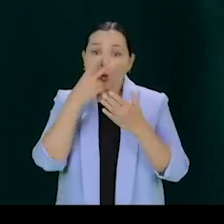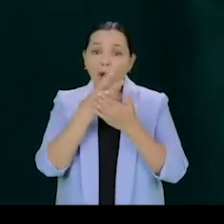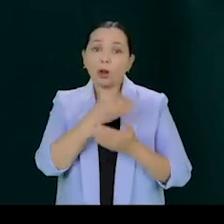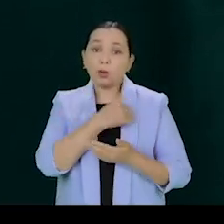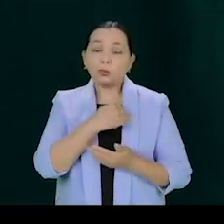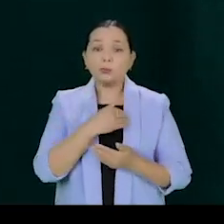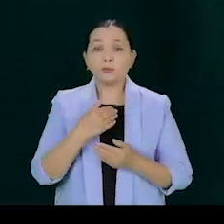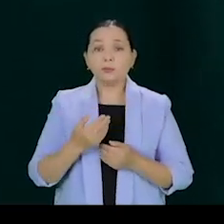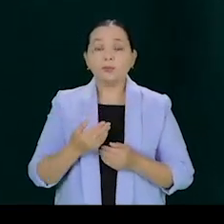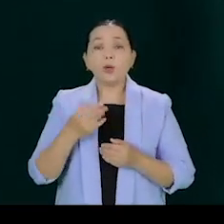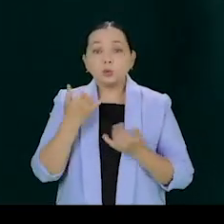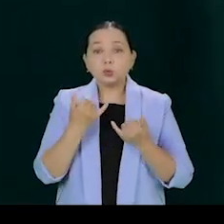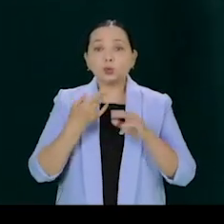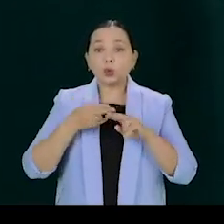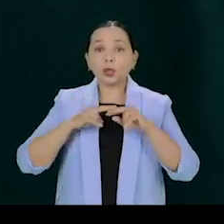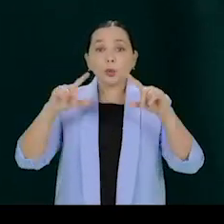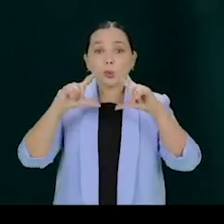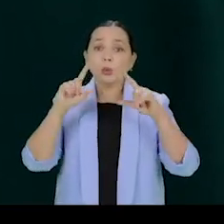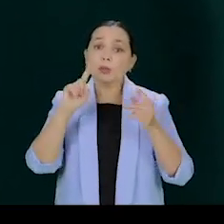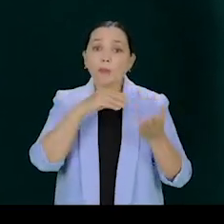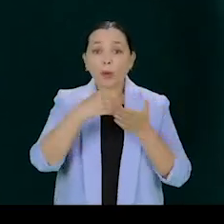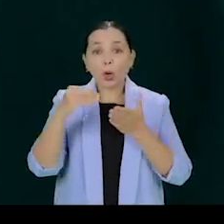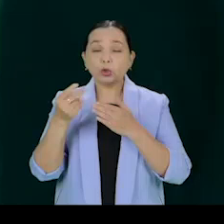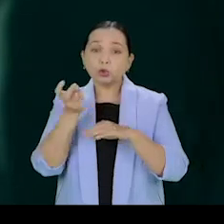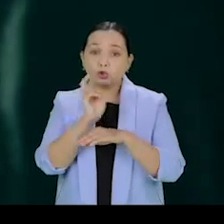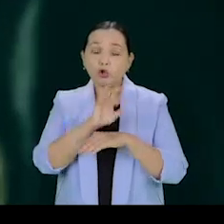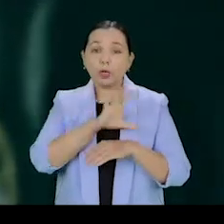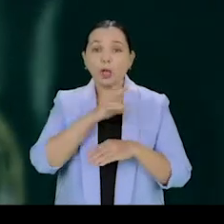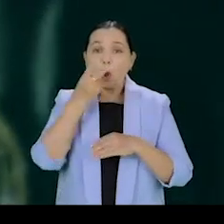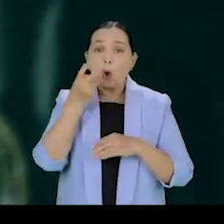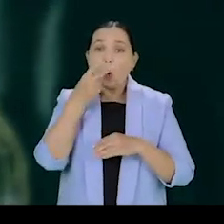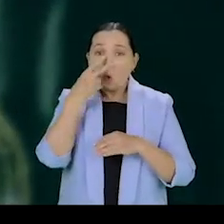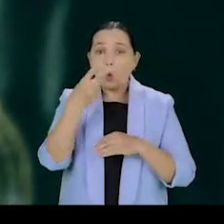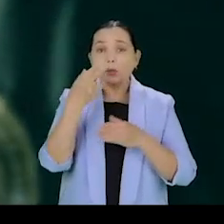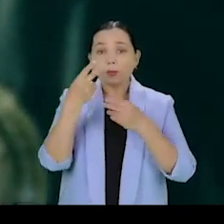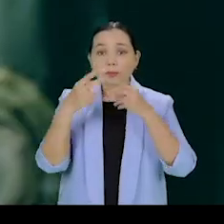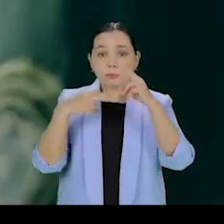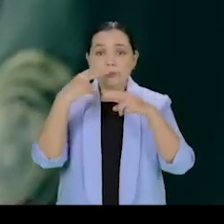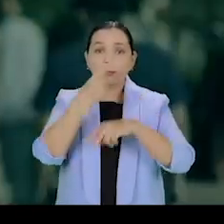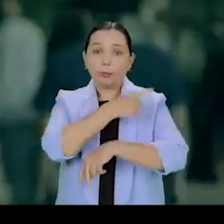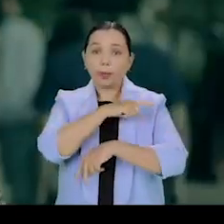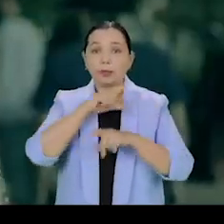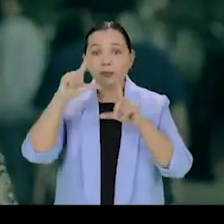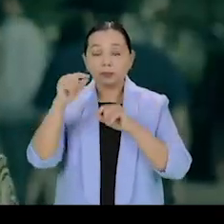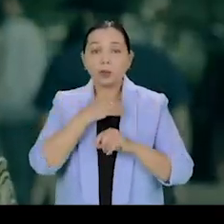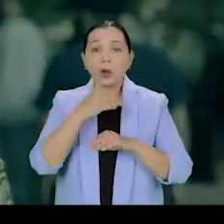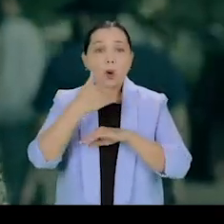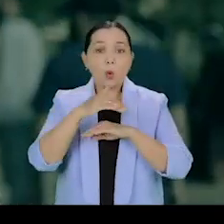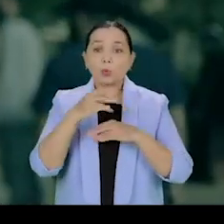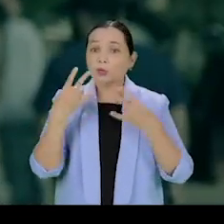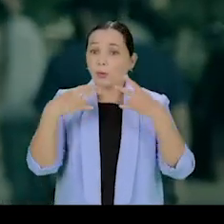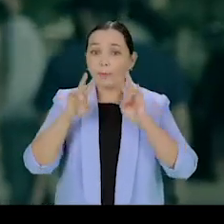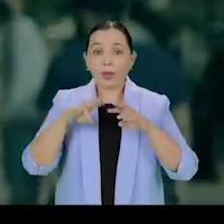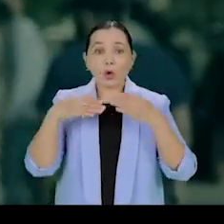kechdi ekan endi? Shunga do'kondan biror narsa olgani chiqqandim. Ko'rib kelmasam bo'lmaydi. Ko'chaga bekor